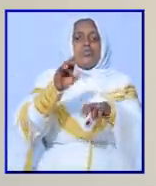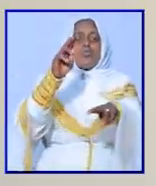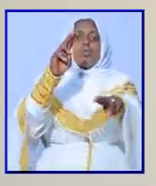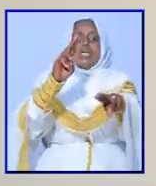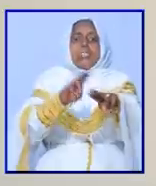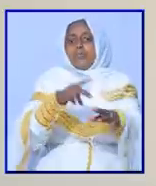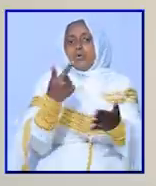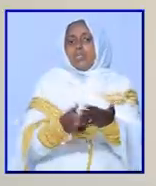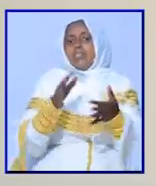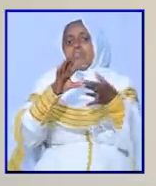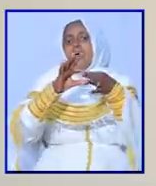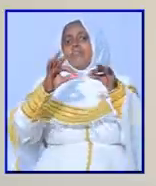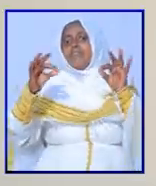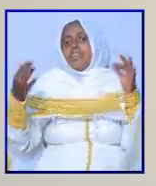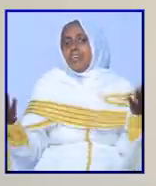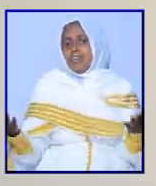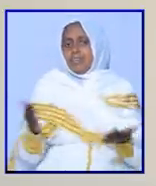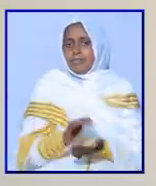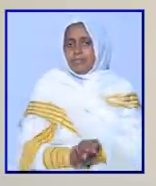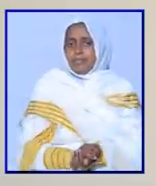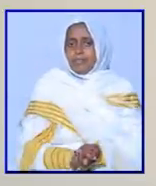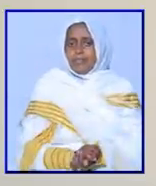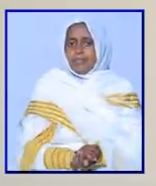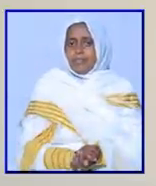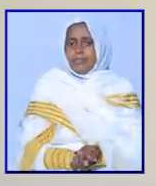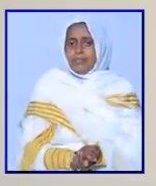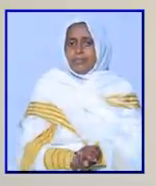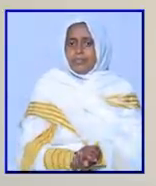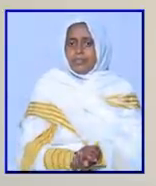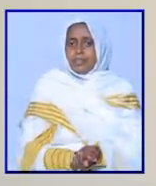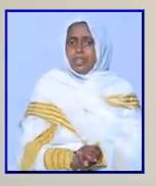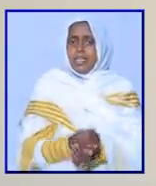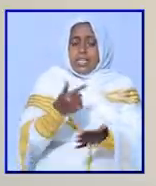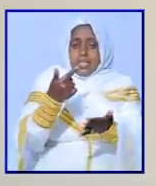የትምርቱ ማዕከል አድርጎ ያስቀምጣል። ይሄን አረፍተ ነገር